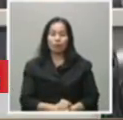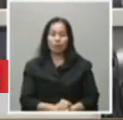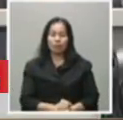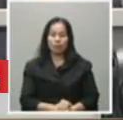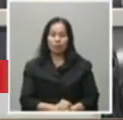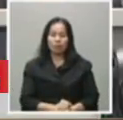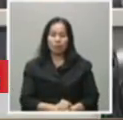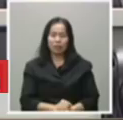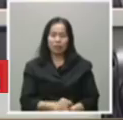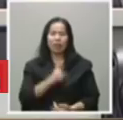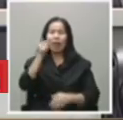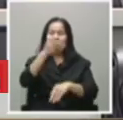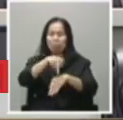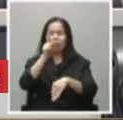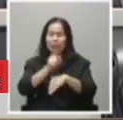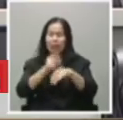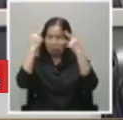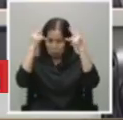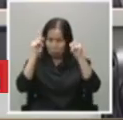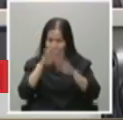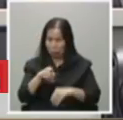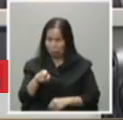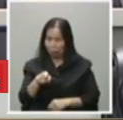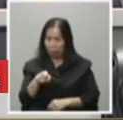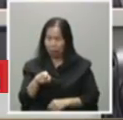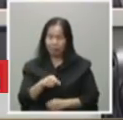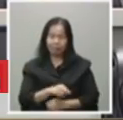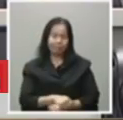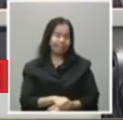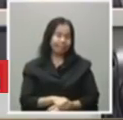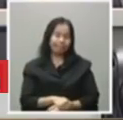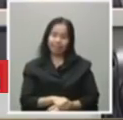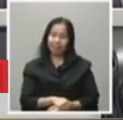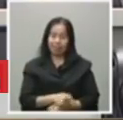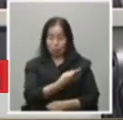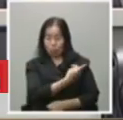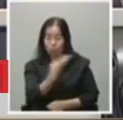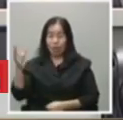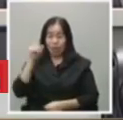ท่านประธานเป็นนายกเลยท่านประธานทำอย่างนี้ไหมฮะ1 ล้านชิ้น